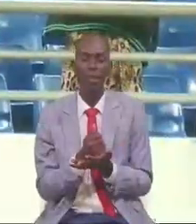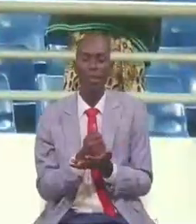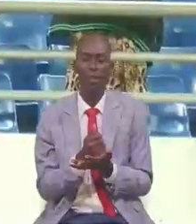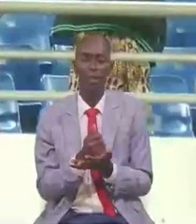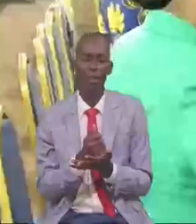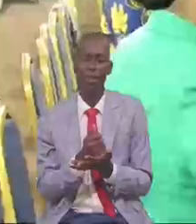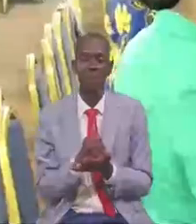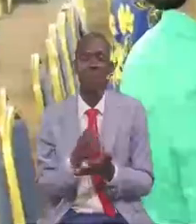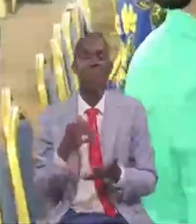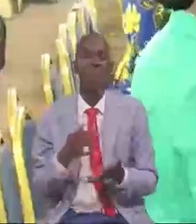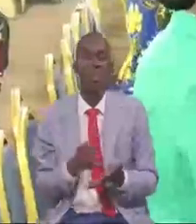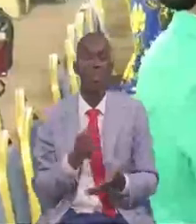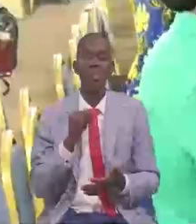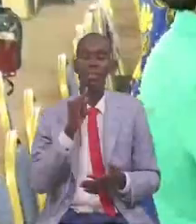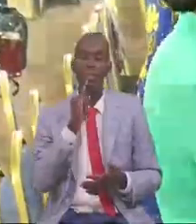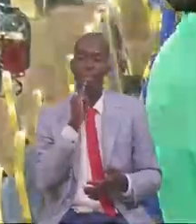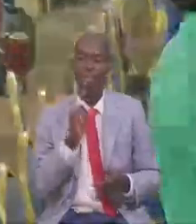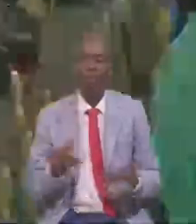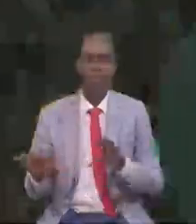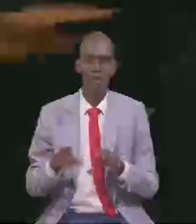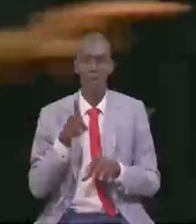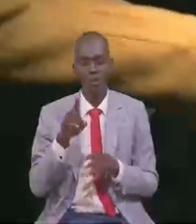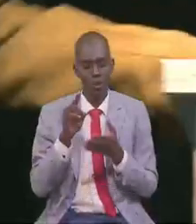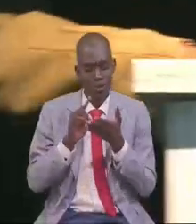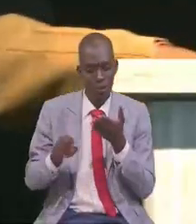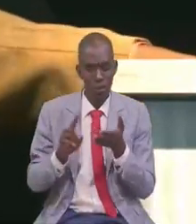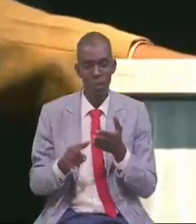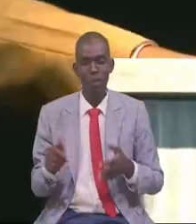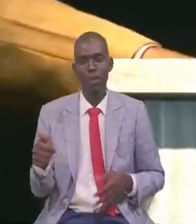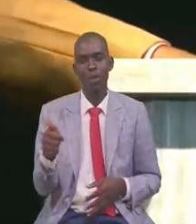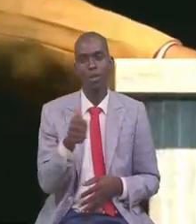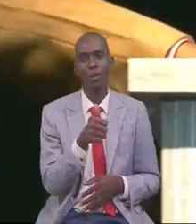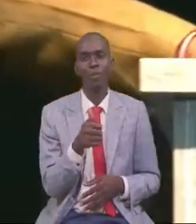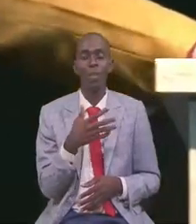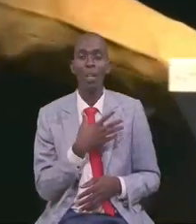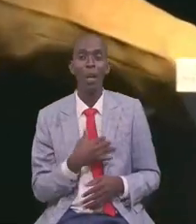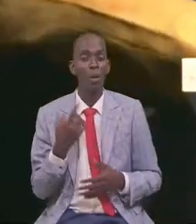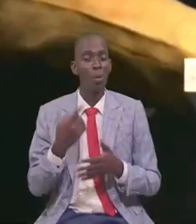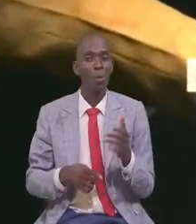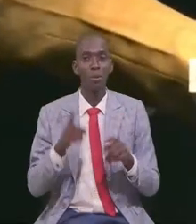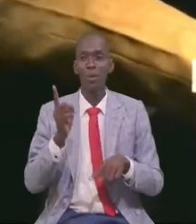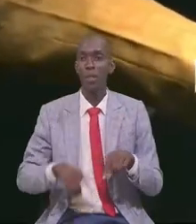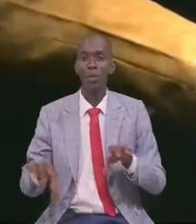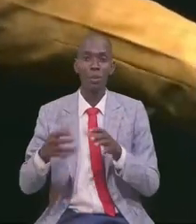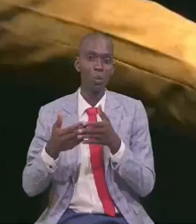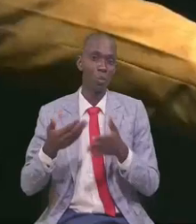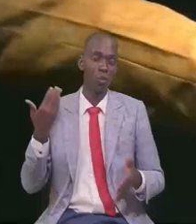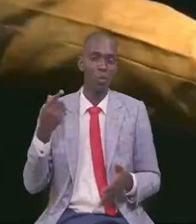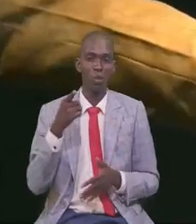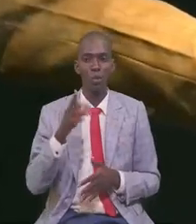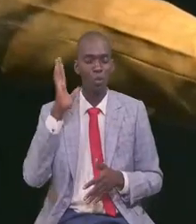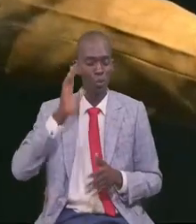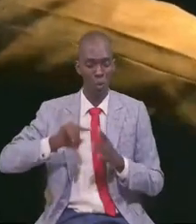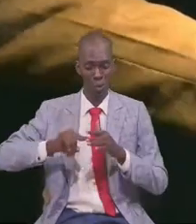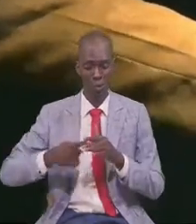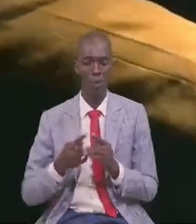C'est fait et tu vas examiner toi. Et ce que tu n'arrivais pas à faire avant, tu vas commencer à